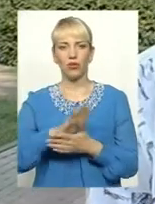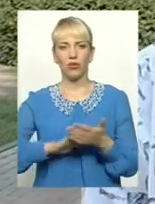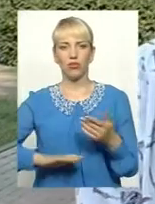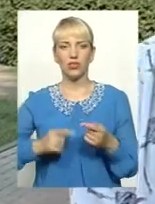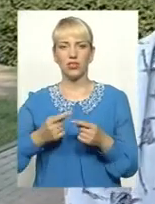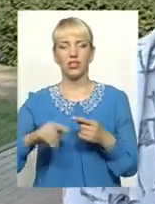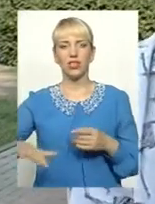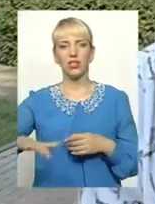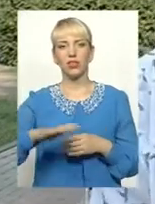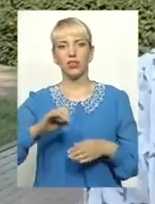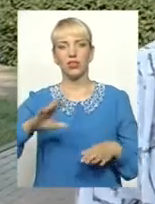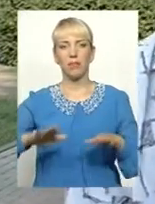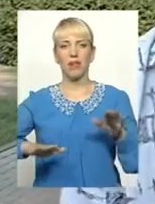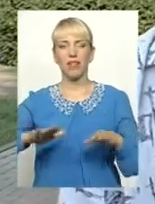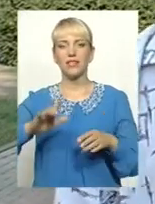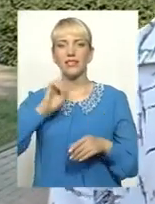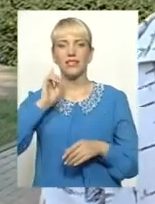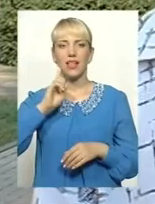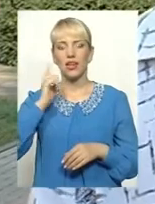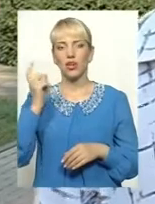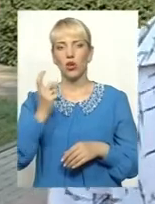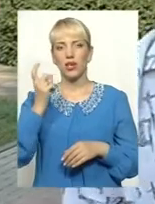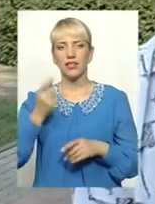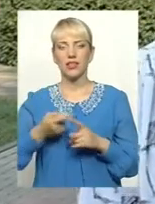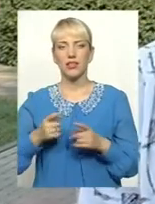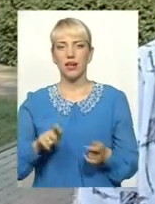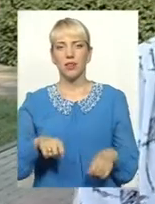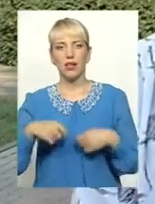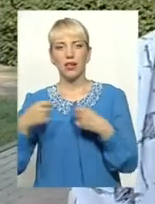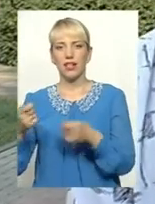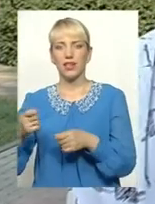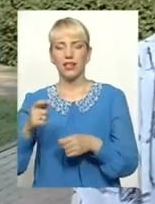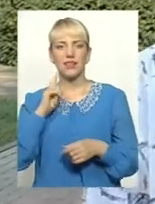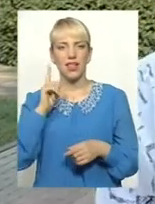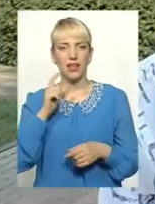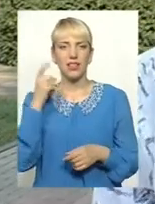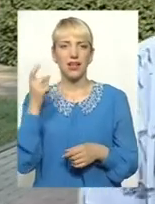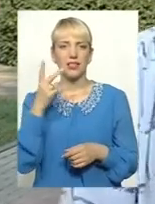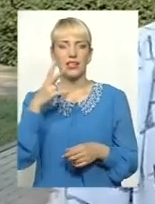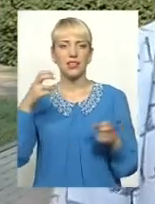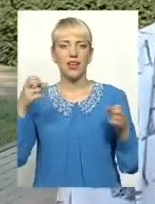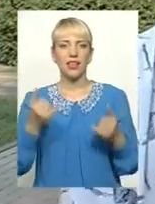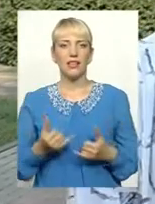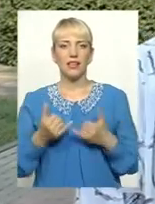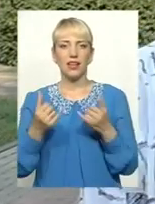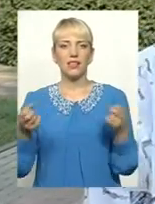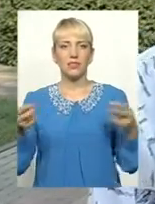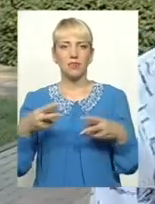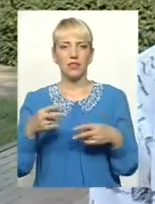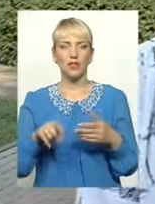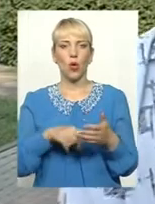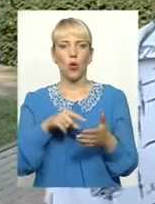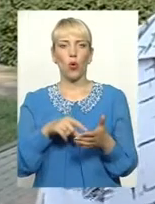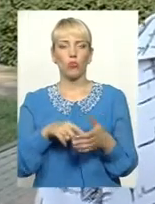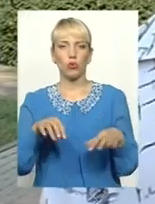стоїть на балансі зеленого хазяйства. Зелене хазяйство передає її спецкомунтрансу. Хоче в нас керувати спецкомунтранс.